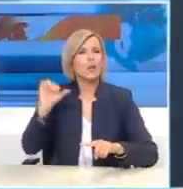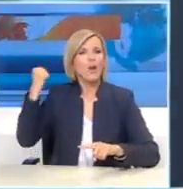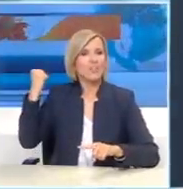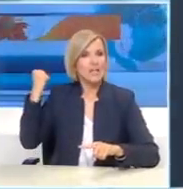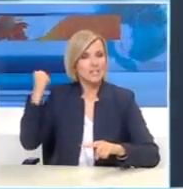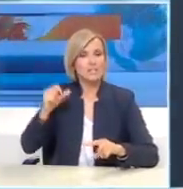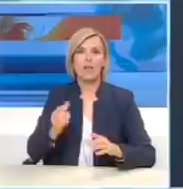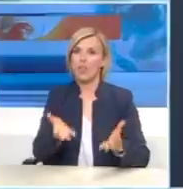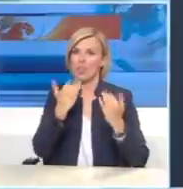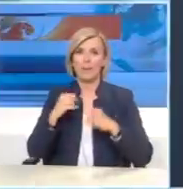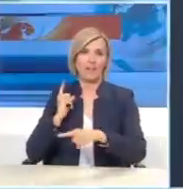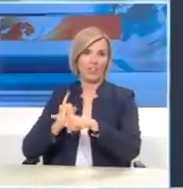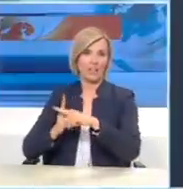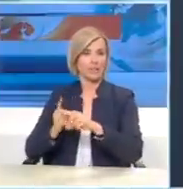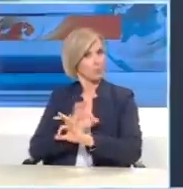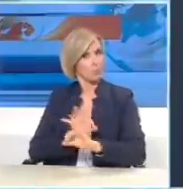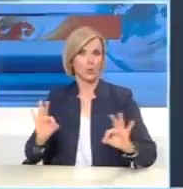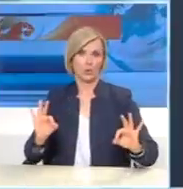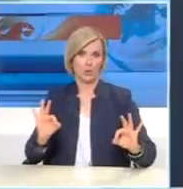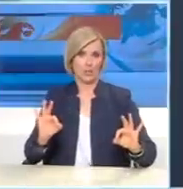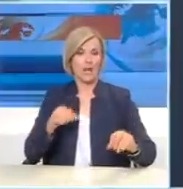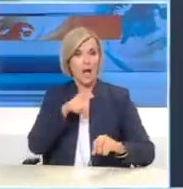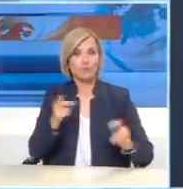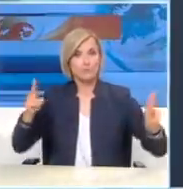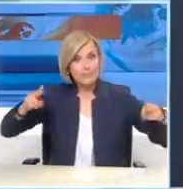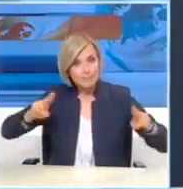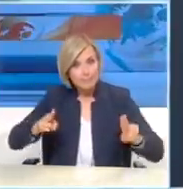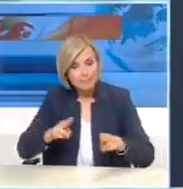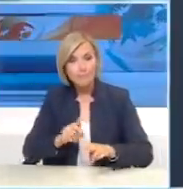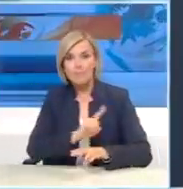αναδεικνύει την ανάγκη για γρήγορη αντιμετώπιση παρόμοιων περιπτώσεων διασποράς της νόσου.